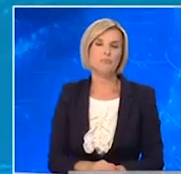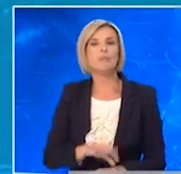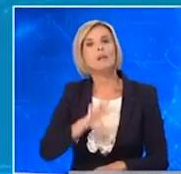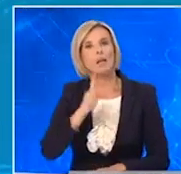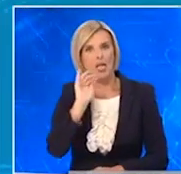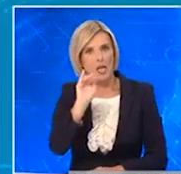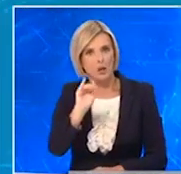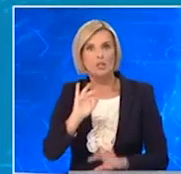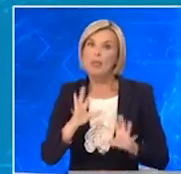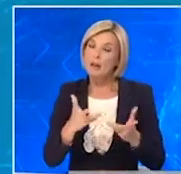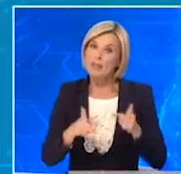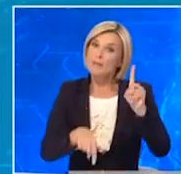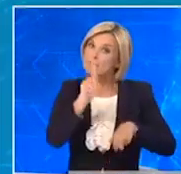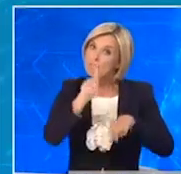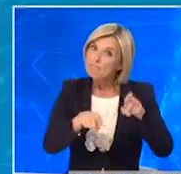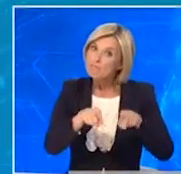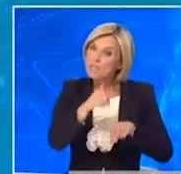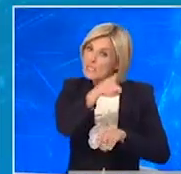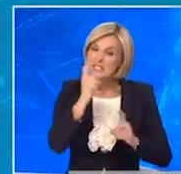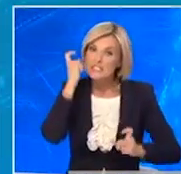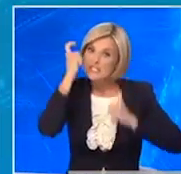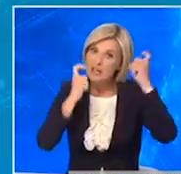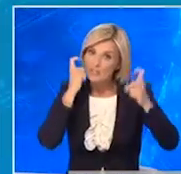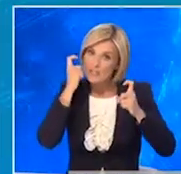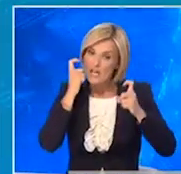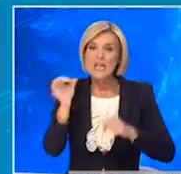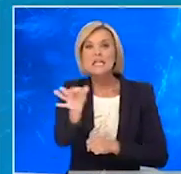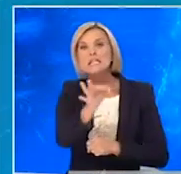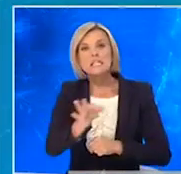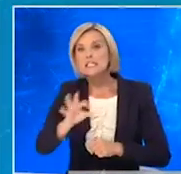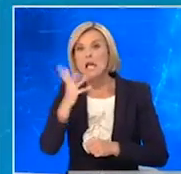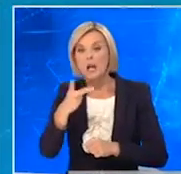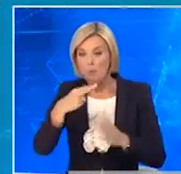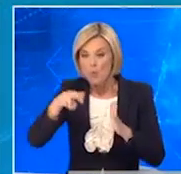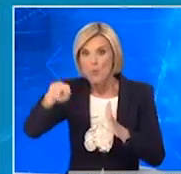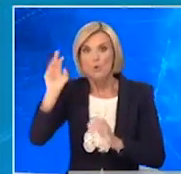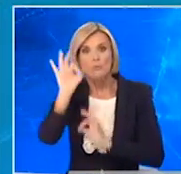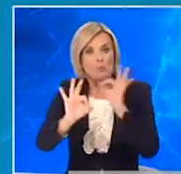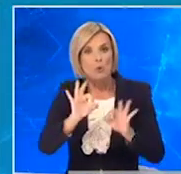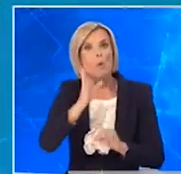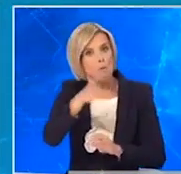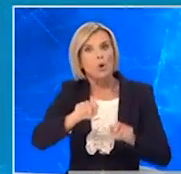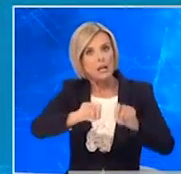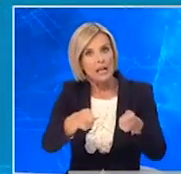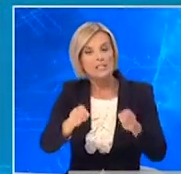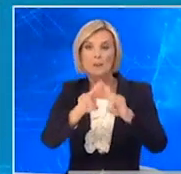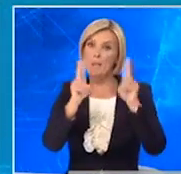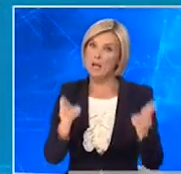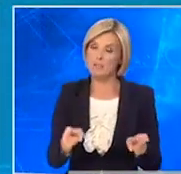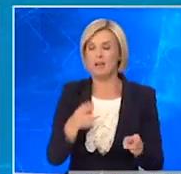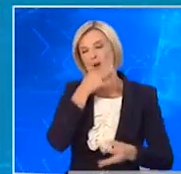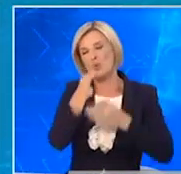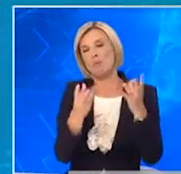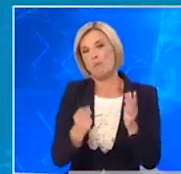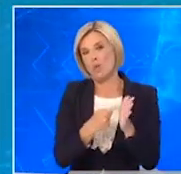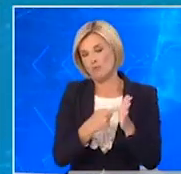δούμε και τοπικά lockdown? Κοιτάξτε, αυτή τη συζήτηση την κάνουμε συνεχώς. Σας έχω ξεκαθαρίσει λοιπόν, πρώτον, το ξαναλέω για να είμαστε σίγουροι,